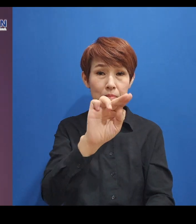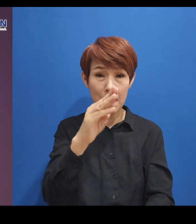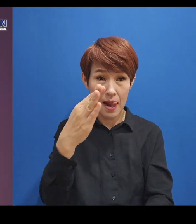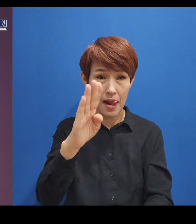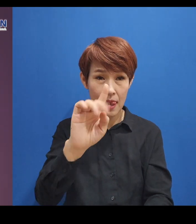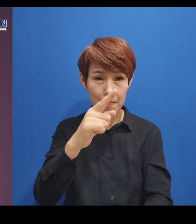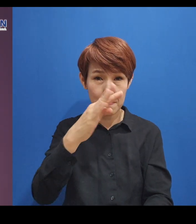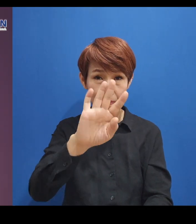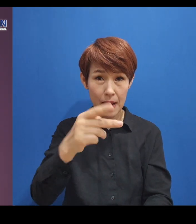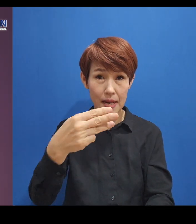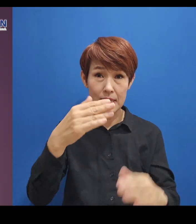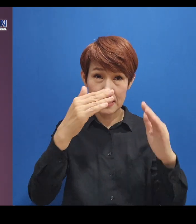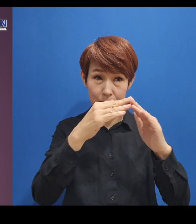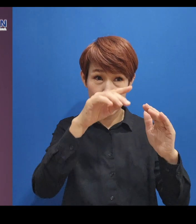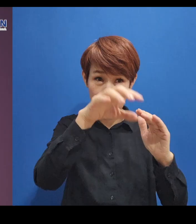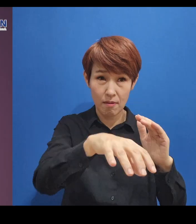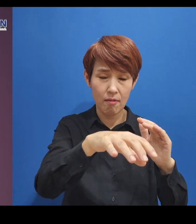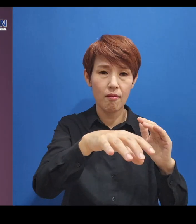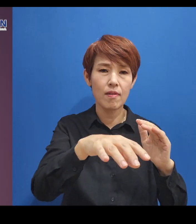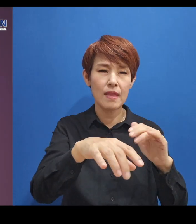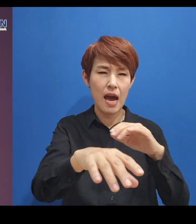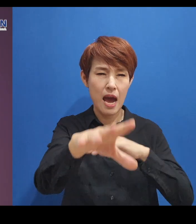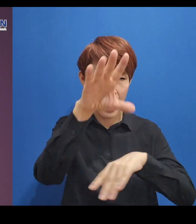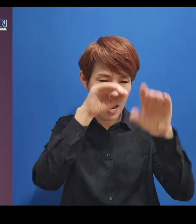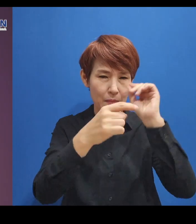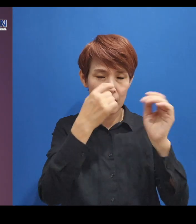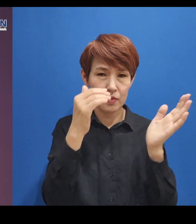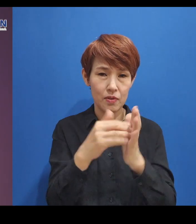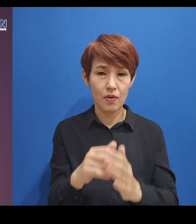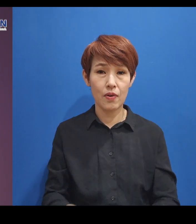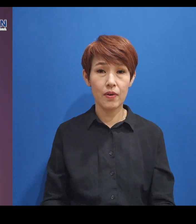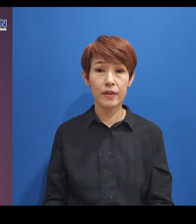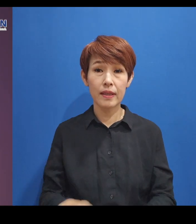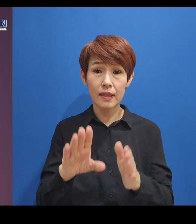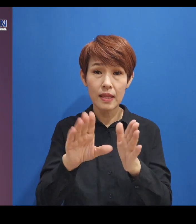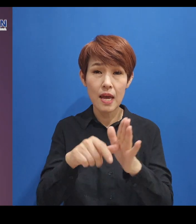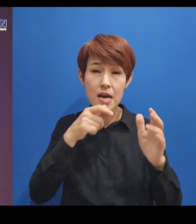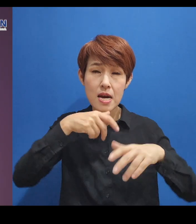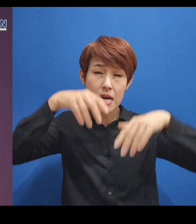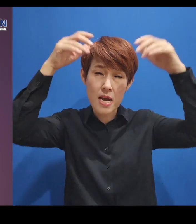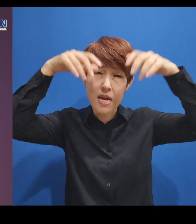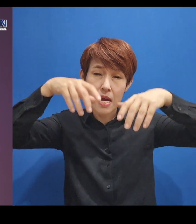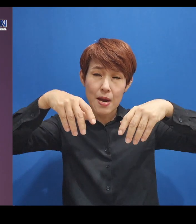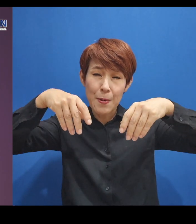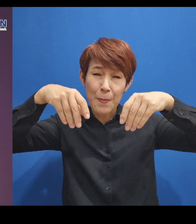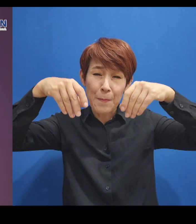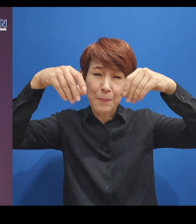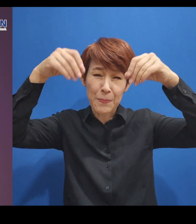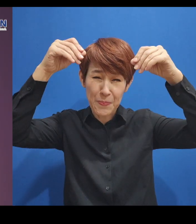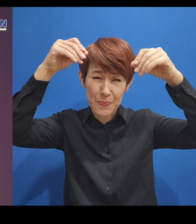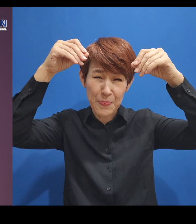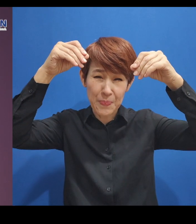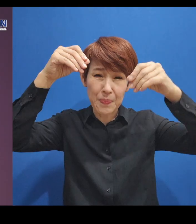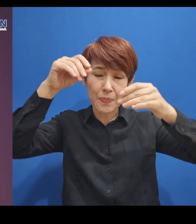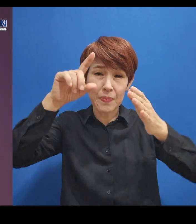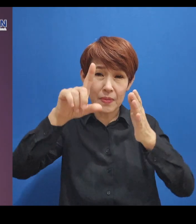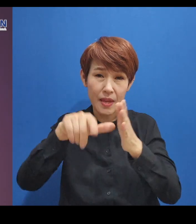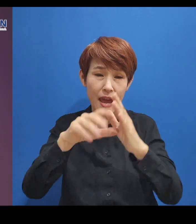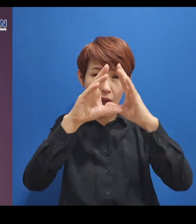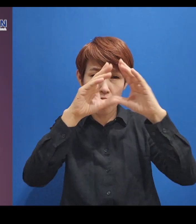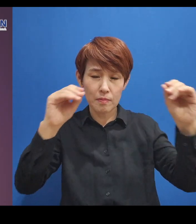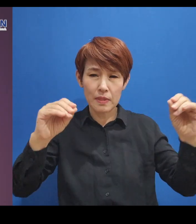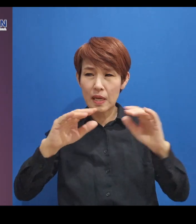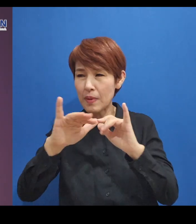요셉의 시절에 큰 가뭄이 나죠. 온 세상 사람들이 다 애굽으로 몰려옵니다. 바로